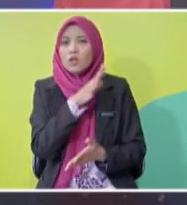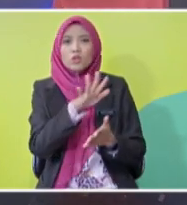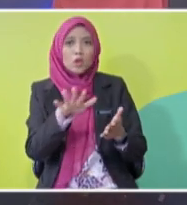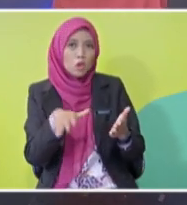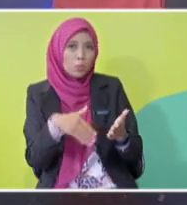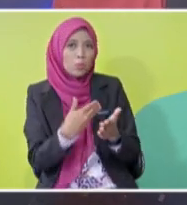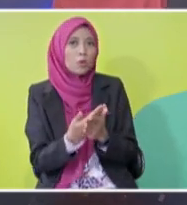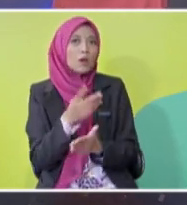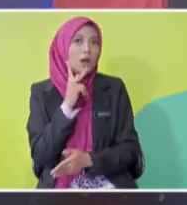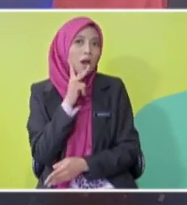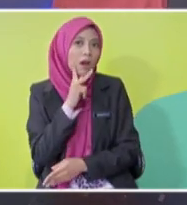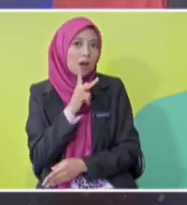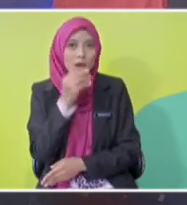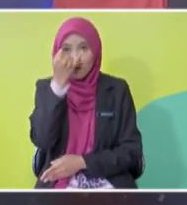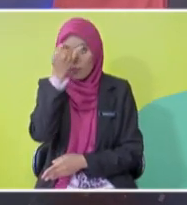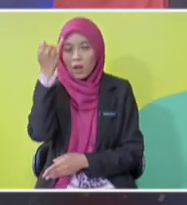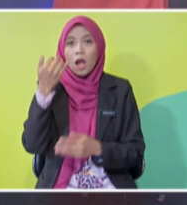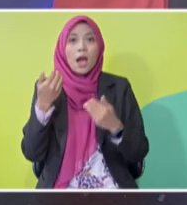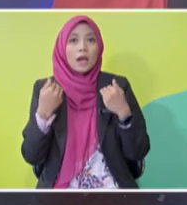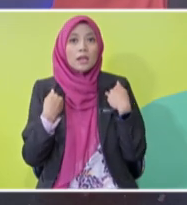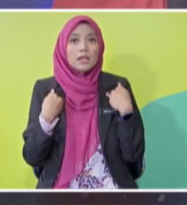Kak Irfan adalah